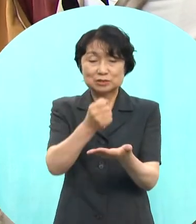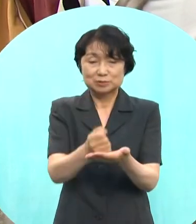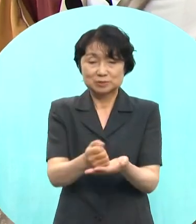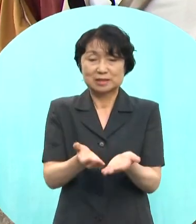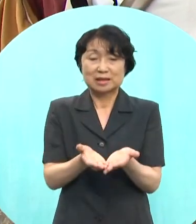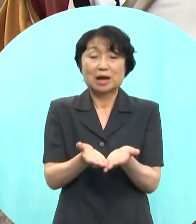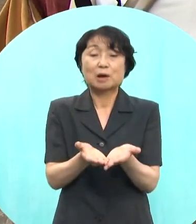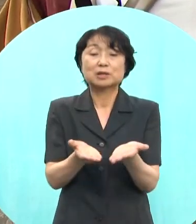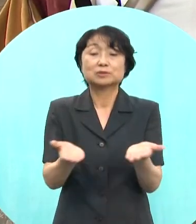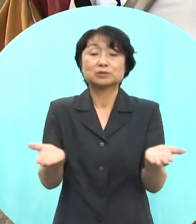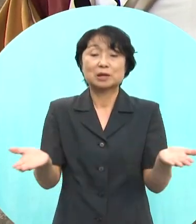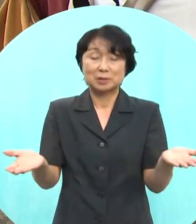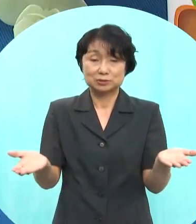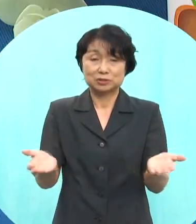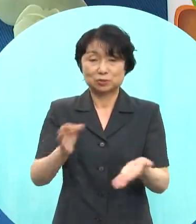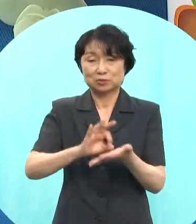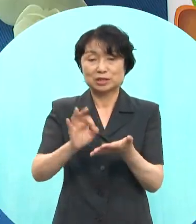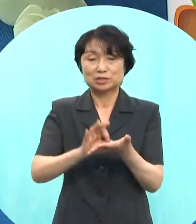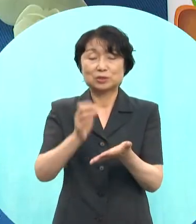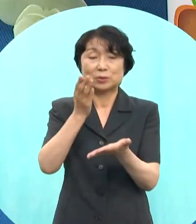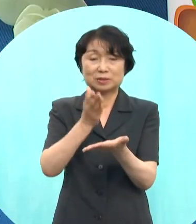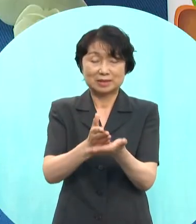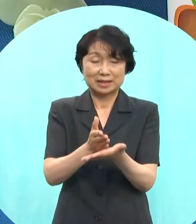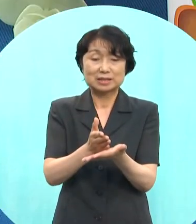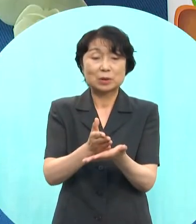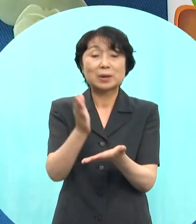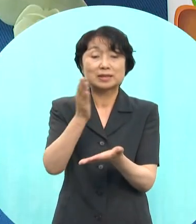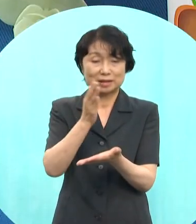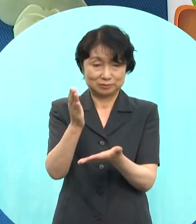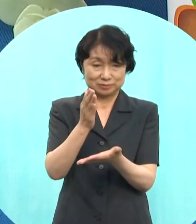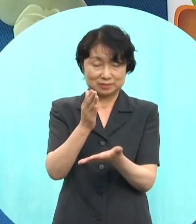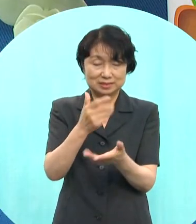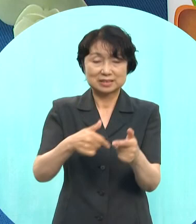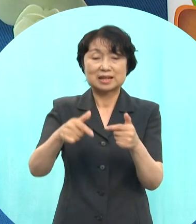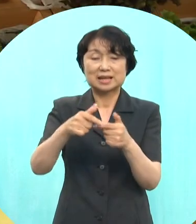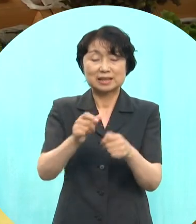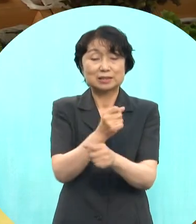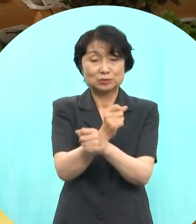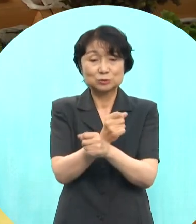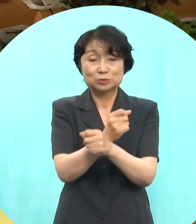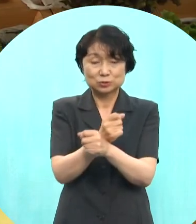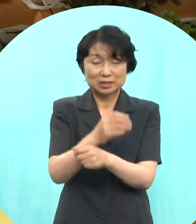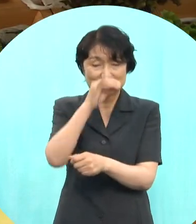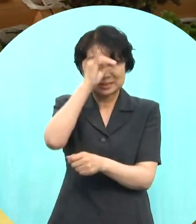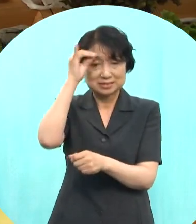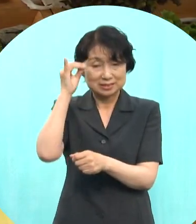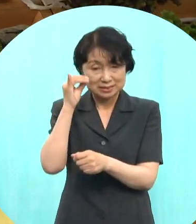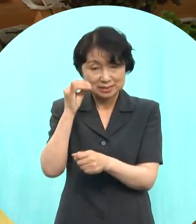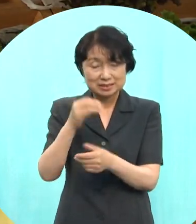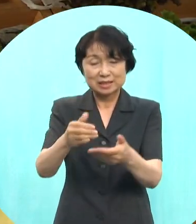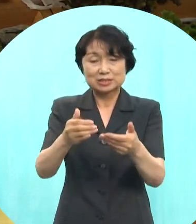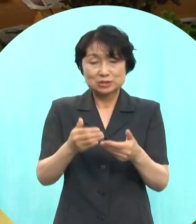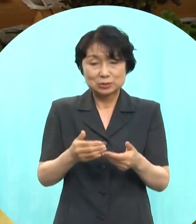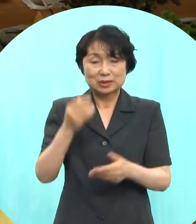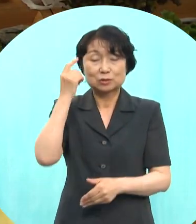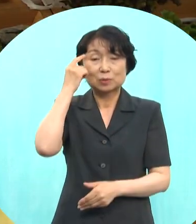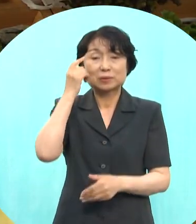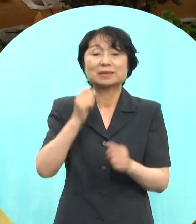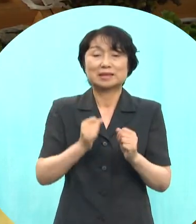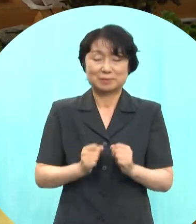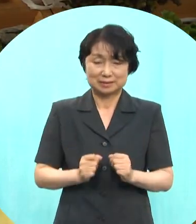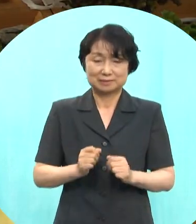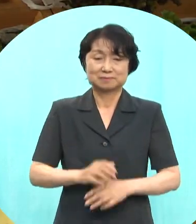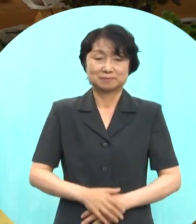を実現するためにはアグマル山口の活用だけでなくさらなる工夫や知恵が必要だとも思